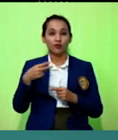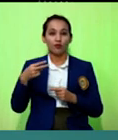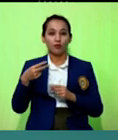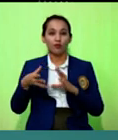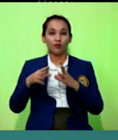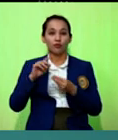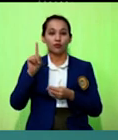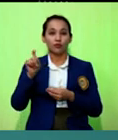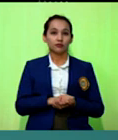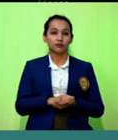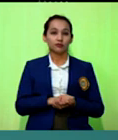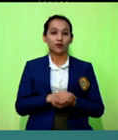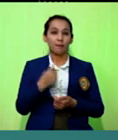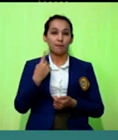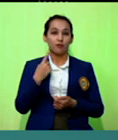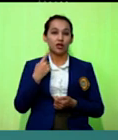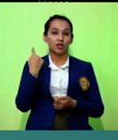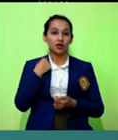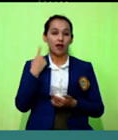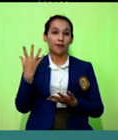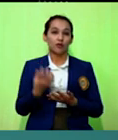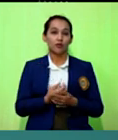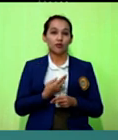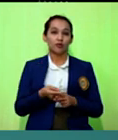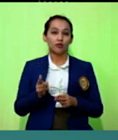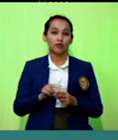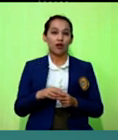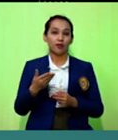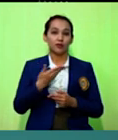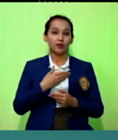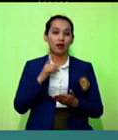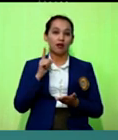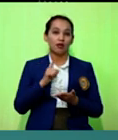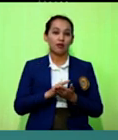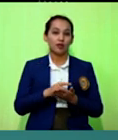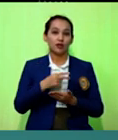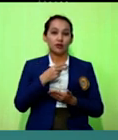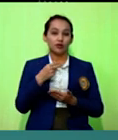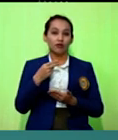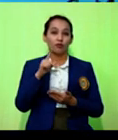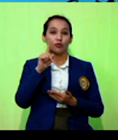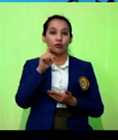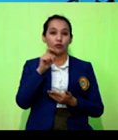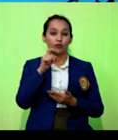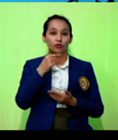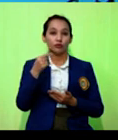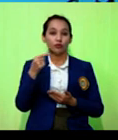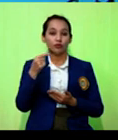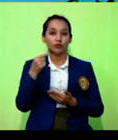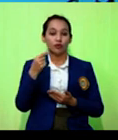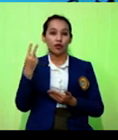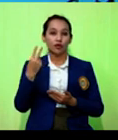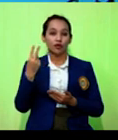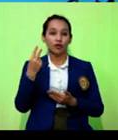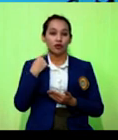Umumiy sonimiz 100 bo'lsa, birinchi qo'shiluvchini topish uchun biz albatta yig'indidan ikkinchi qo'shiluvchini ayiribgina topa